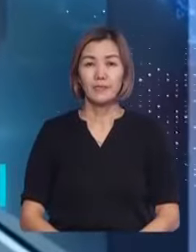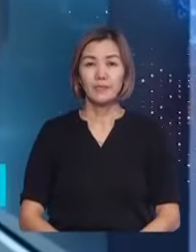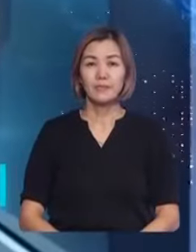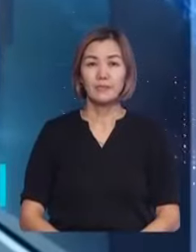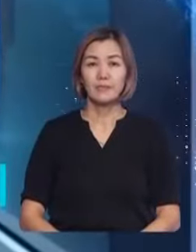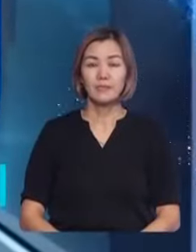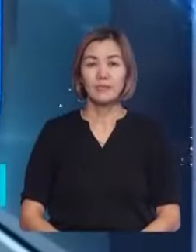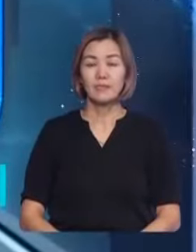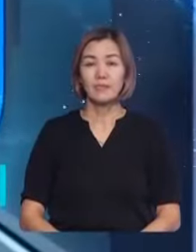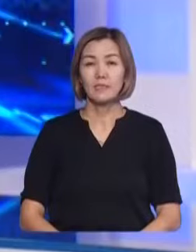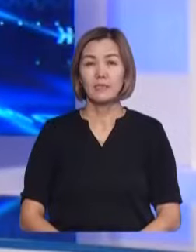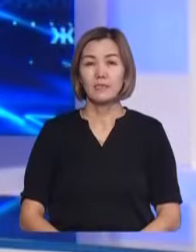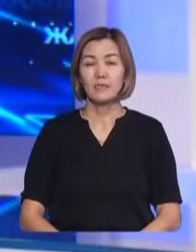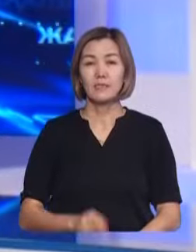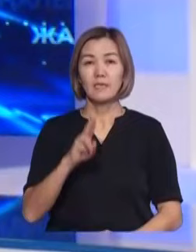арнасы.